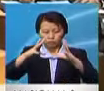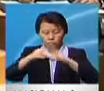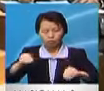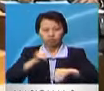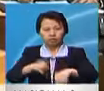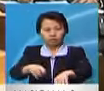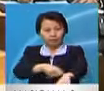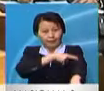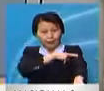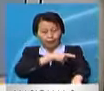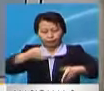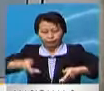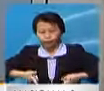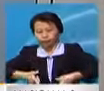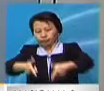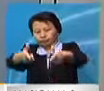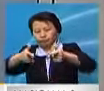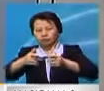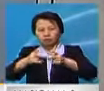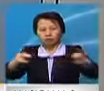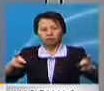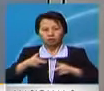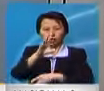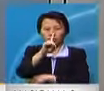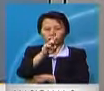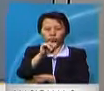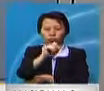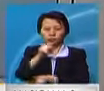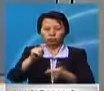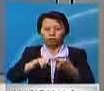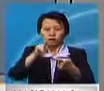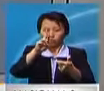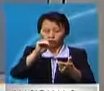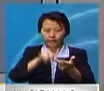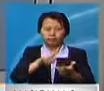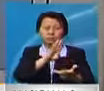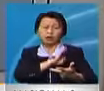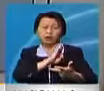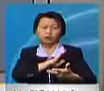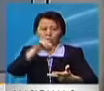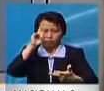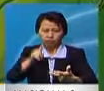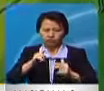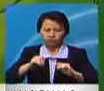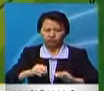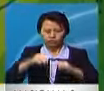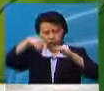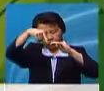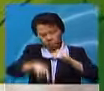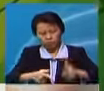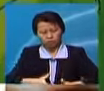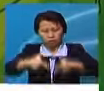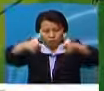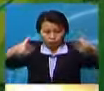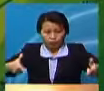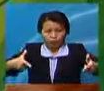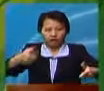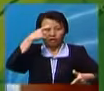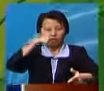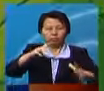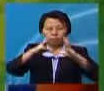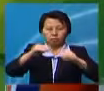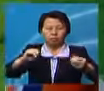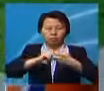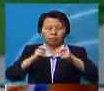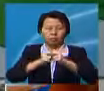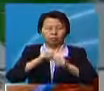jangka panjang, sistem saluran di kawasan Jalan Duta, Universiti Melayu dan Bangsar perlu dinaik taraf. Sebagai langkah awal mengatasi banjir